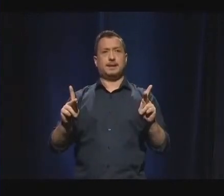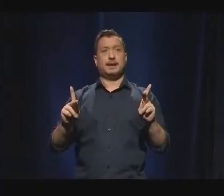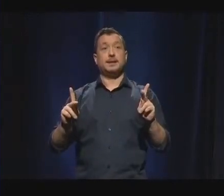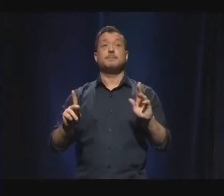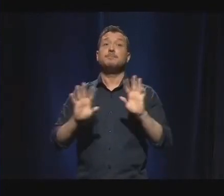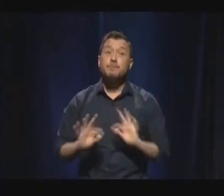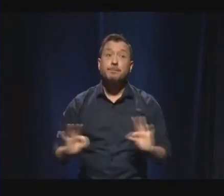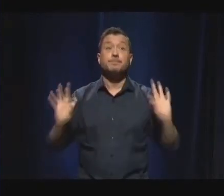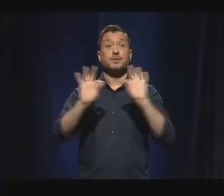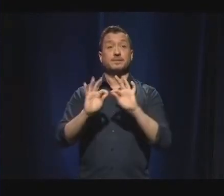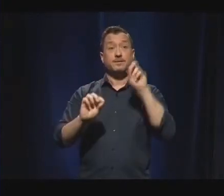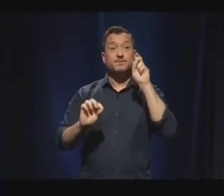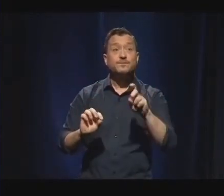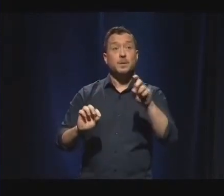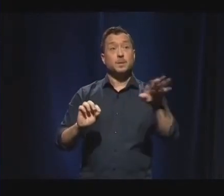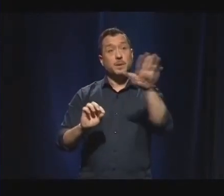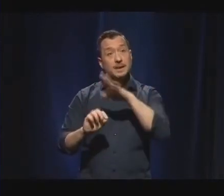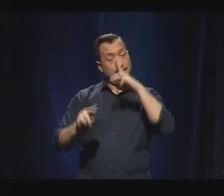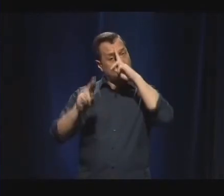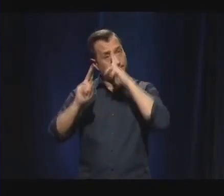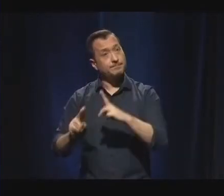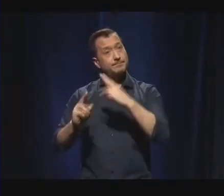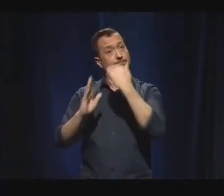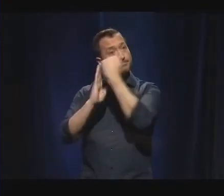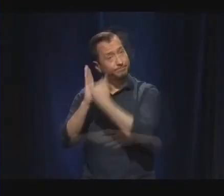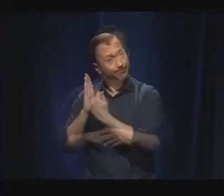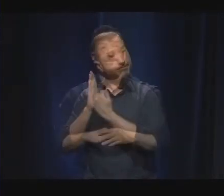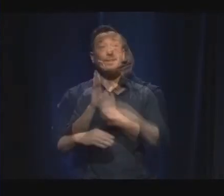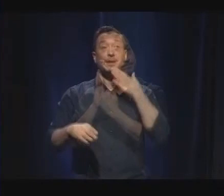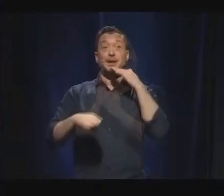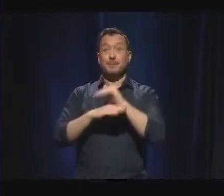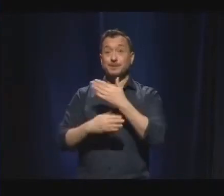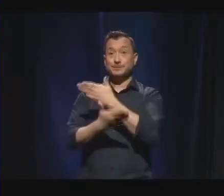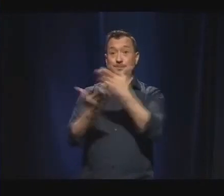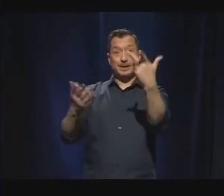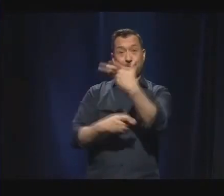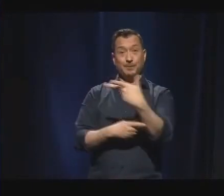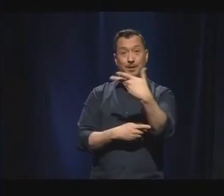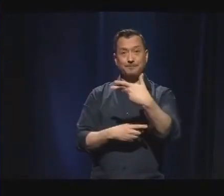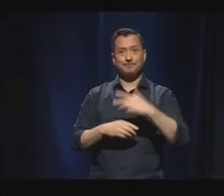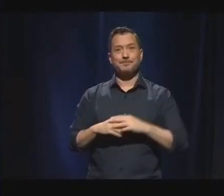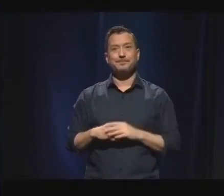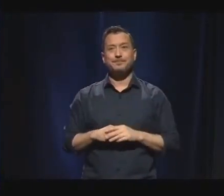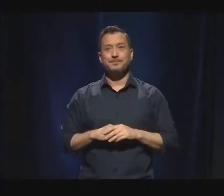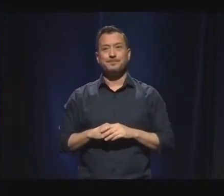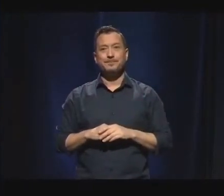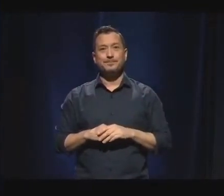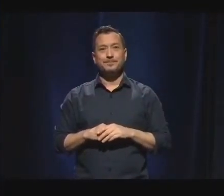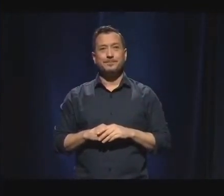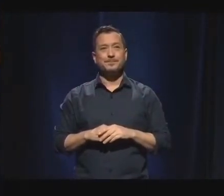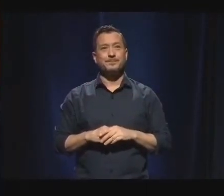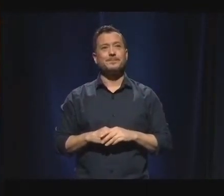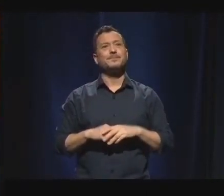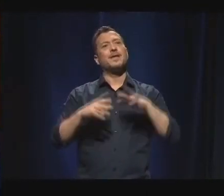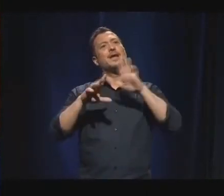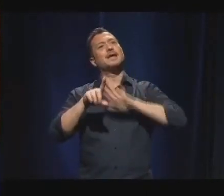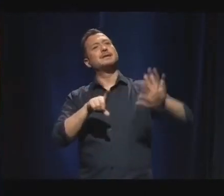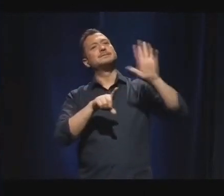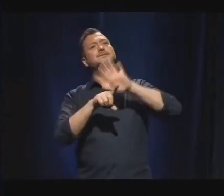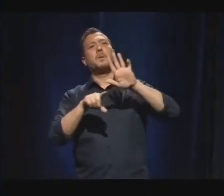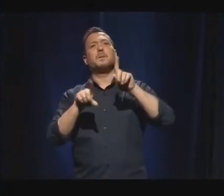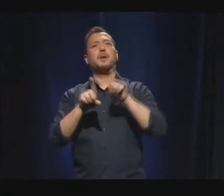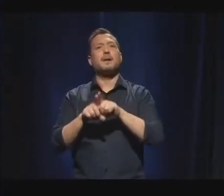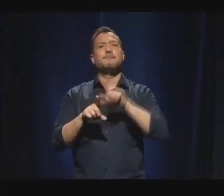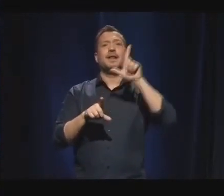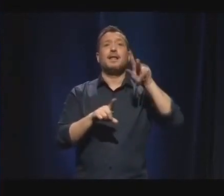consignes pour que, au lieu de monter comme ça, ça monte progressivement. Des régions comme, par exemple, la Naudière ou la Montérégie, ce